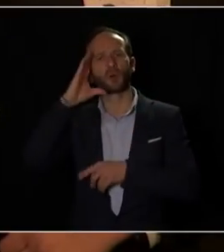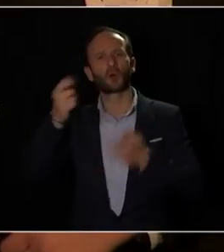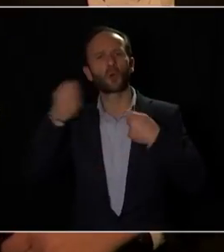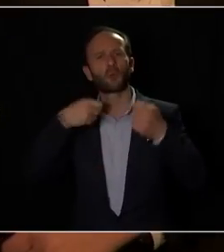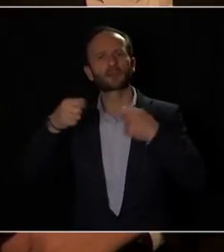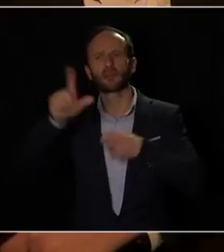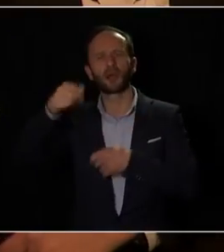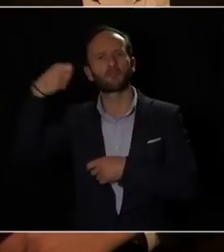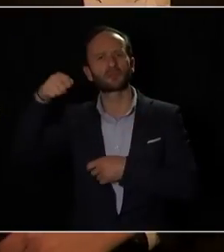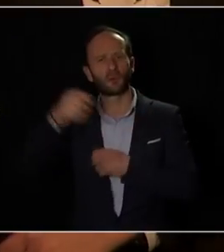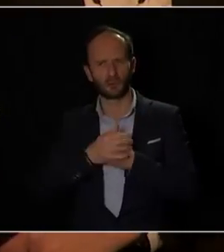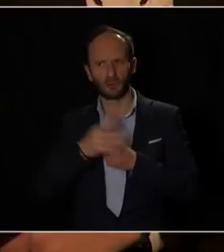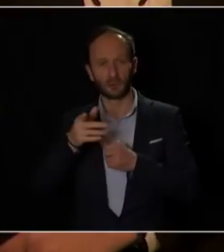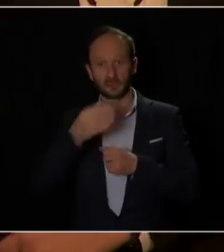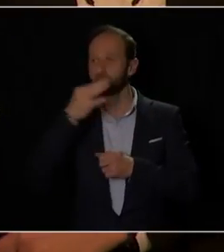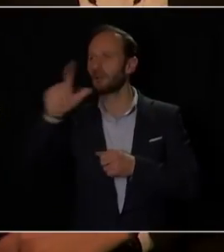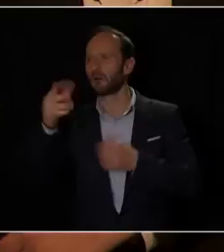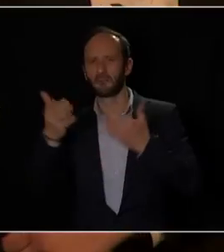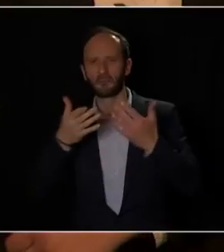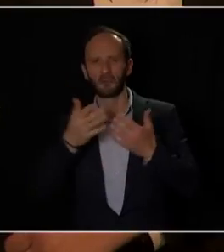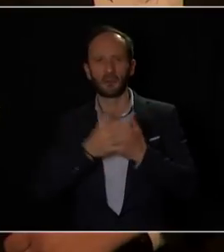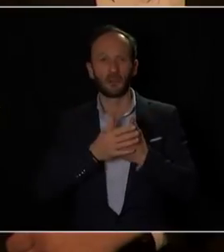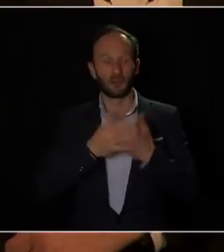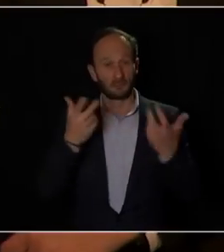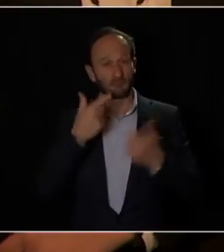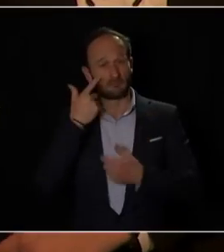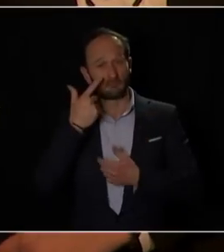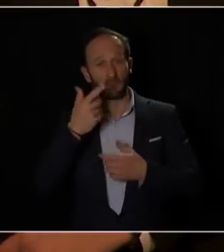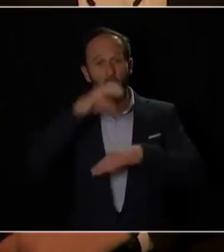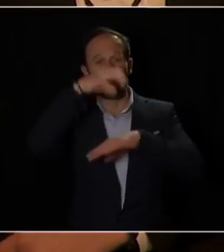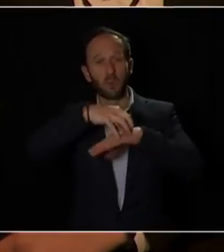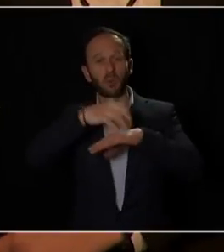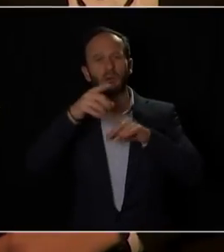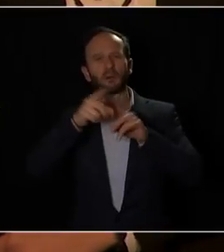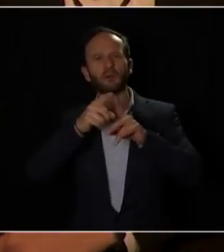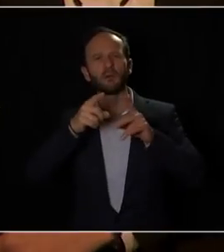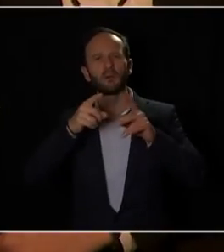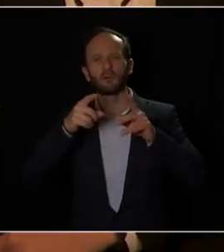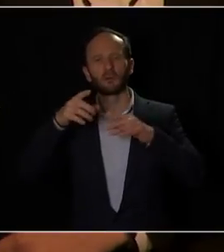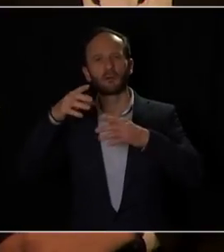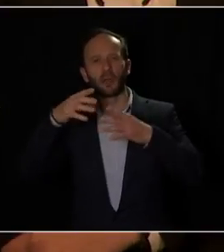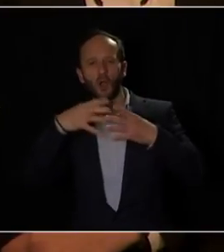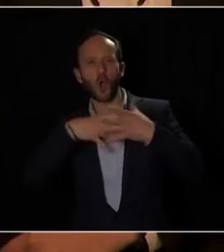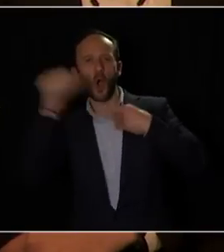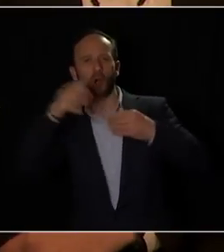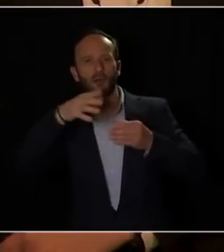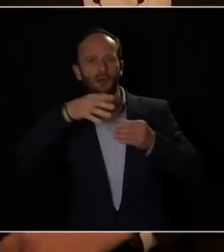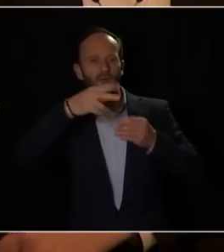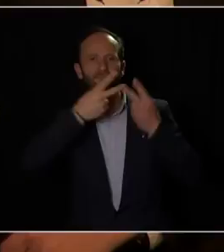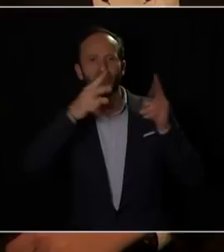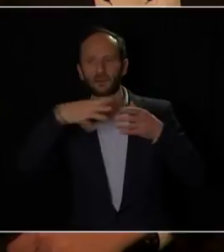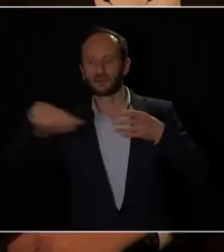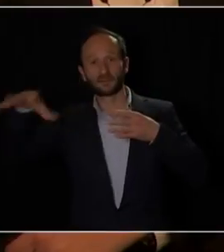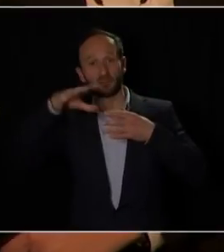sûr, révèle le poids grandissant des pôles commerciaux périphériques qui entraînent une hausse mécanique des chiffres